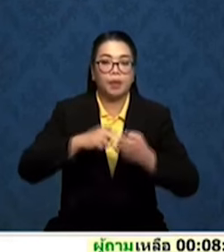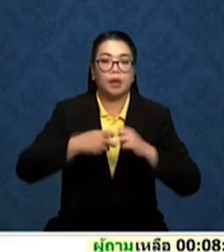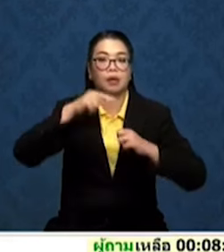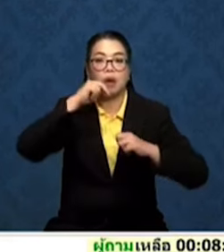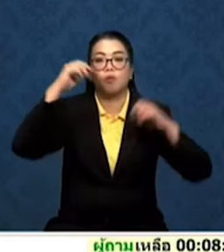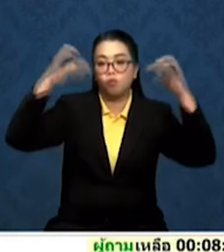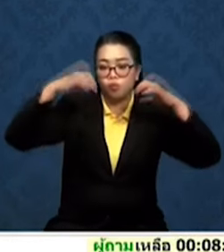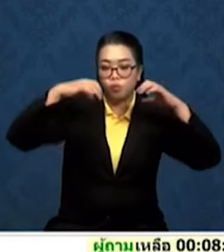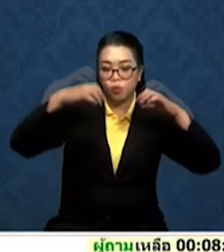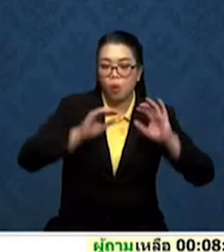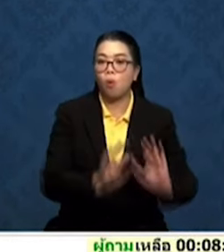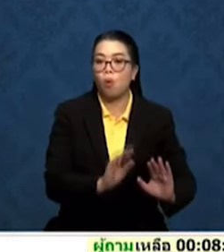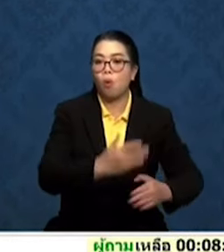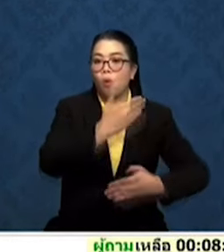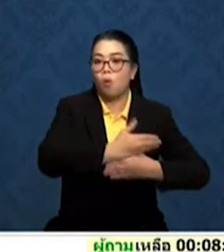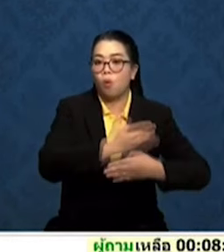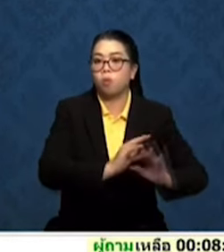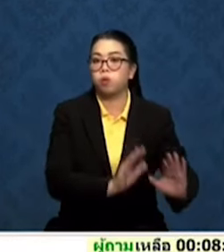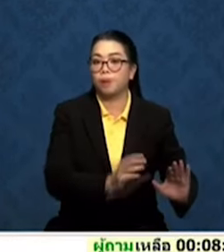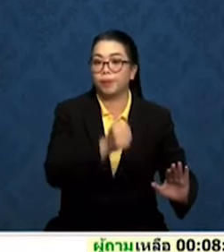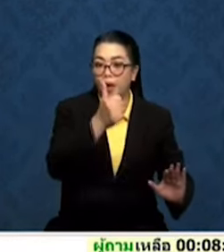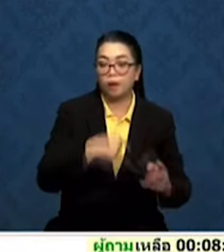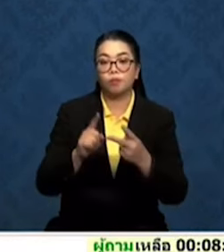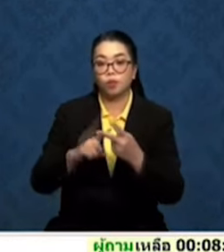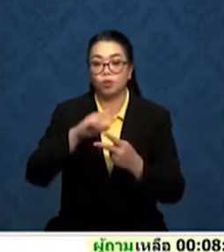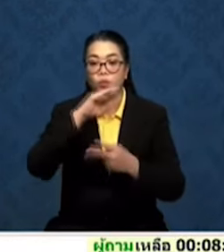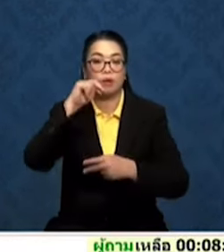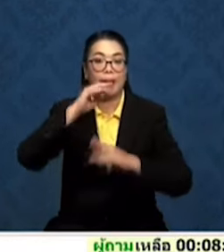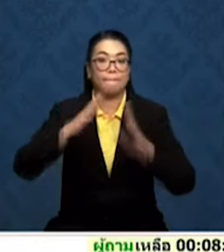น้ำฝนเพิ่มเติมลงมาในประเทศของเรานะครับตั้งแต่ภาคเหนือภาคกลางภาคอีสานภาคใต้